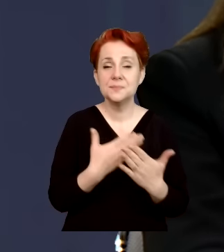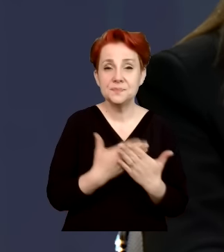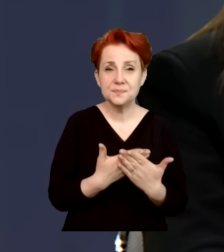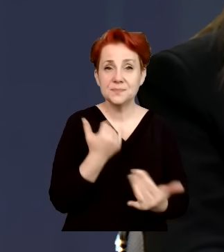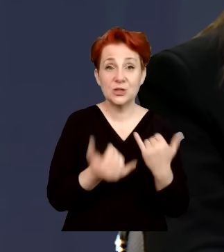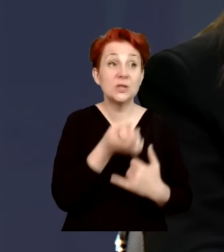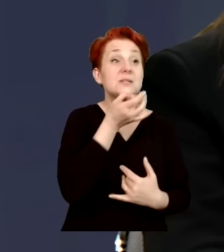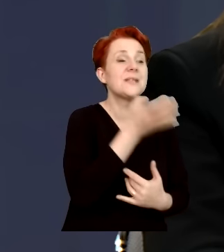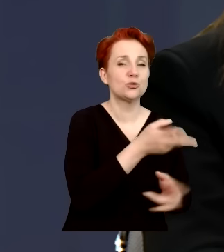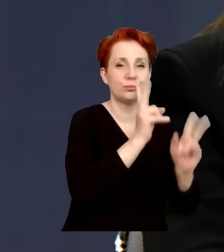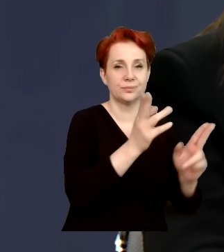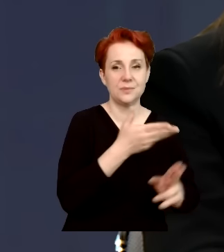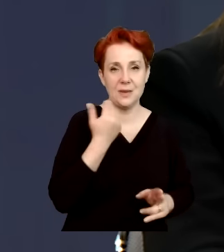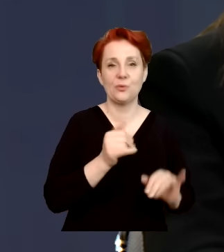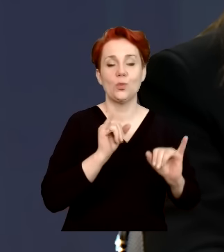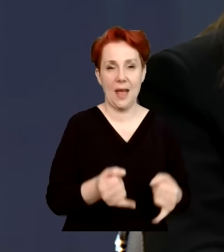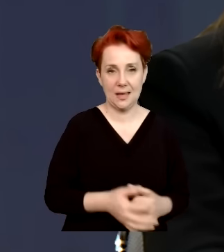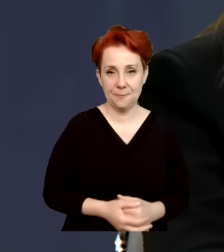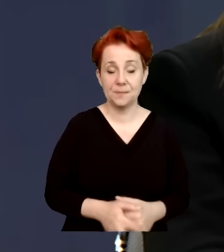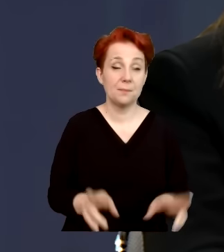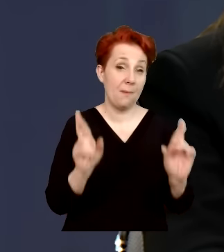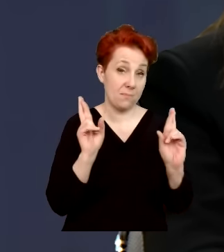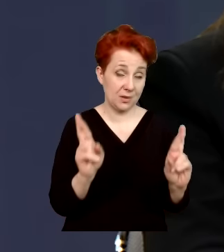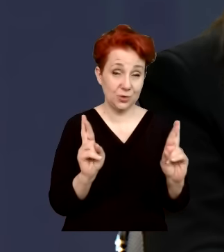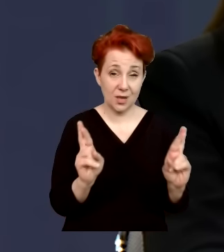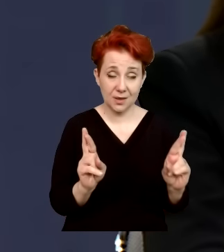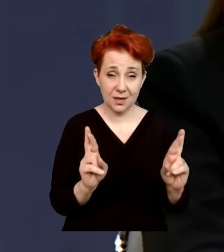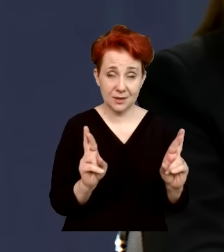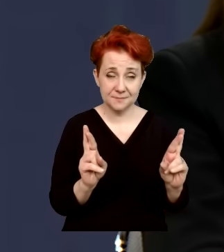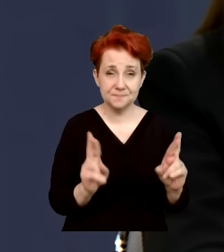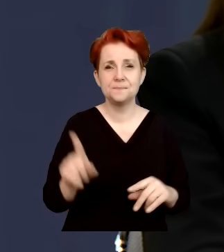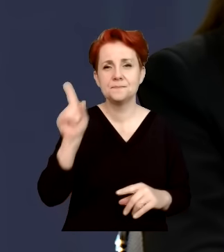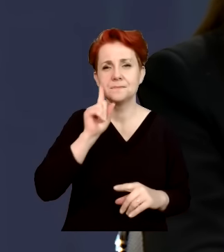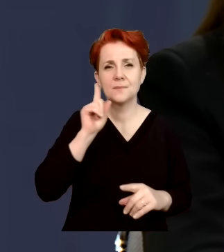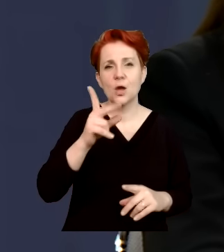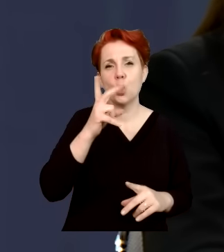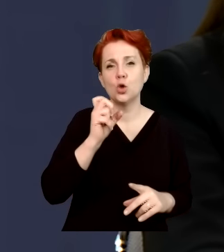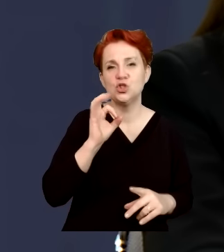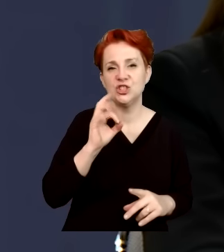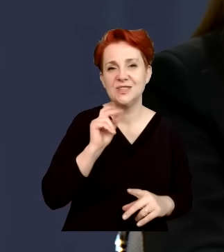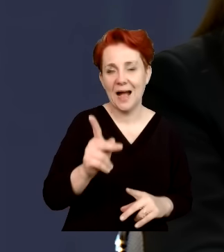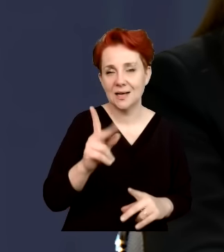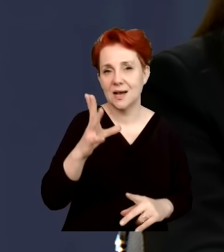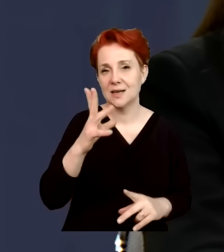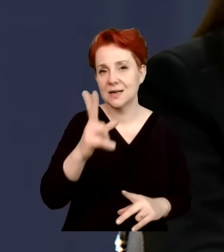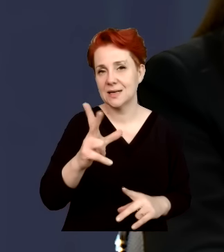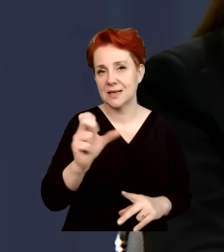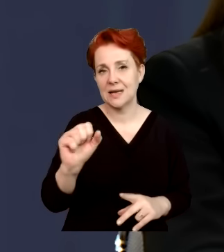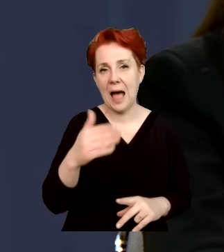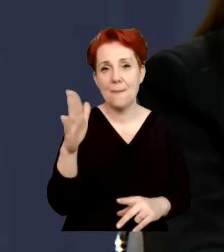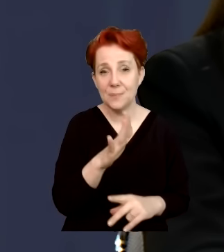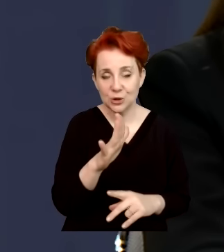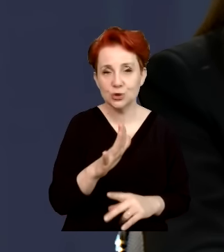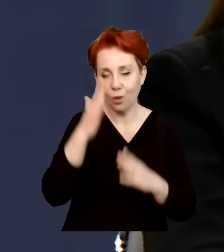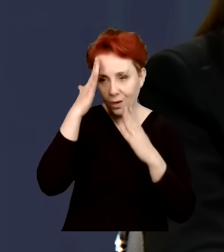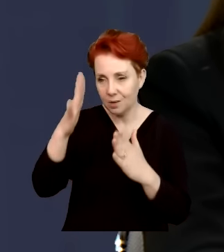postawione żadne zarzuty. No ja mam nadzieję, że jednak mimo wszystko pan premier Kosiniak-Kamysz jednak zajmie się po prostu naprawaniem polskiej